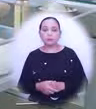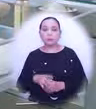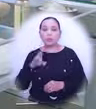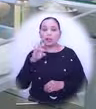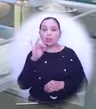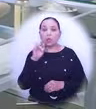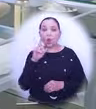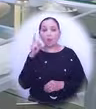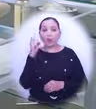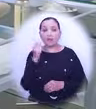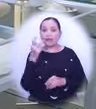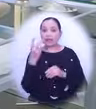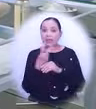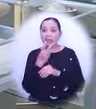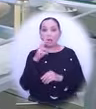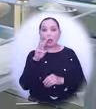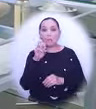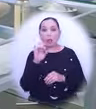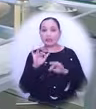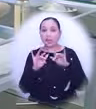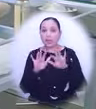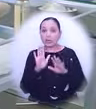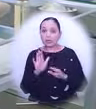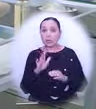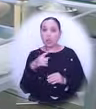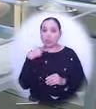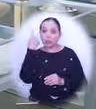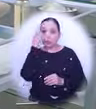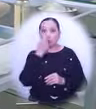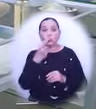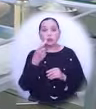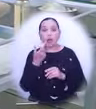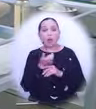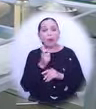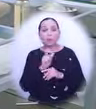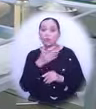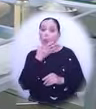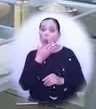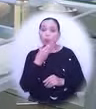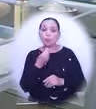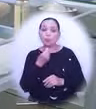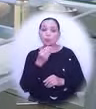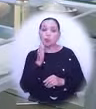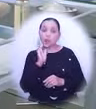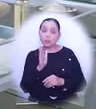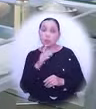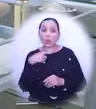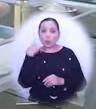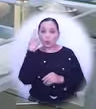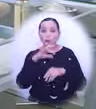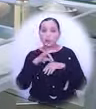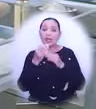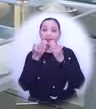Niqobni haftasiga 2 marta qilinsa, yuz ancha ko'rinishi yaxshi. Yuz